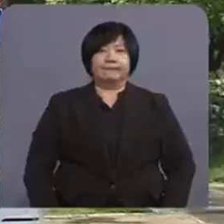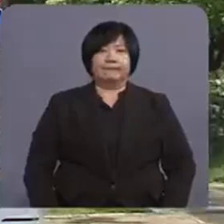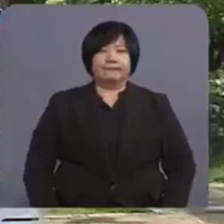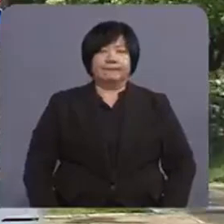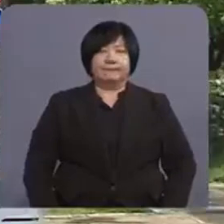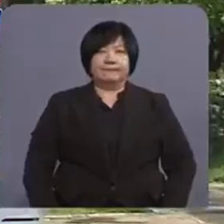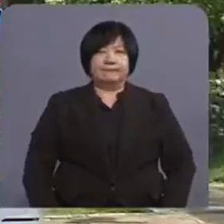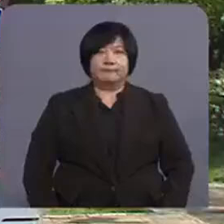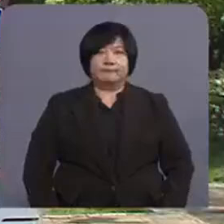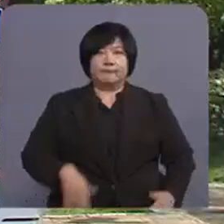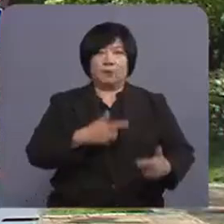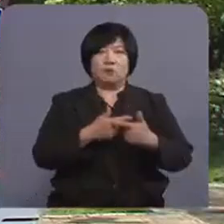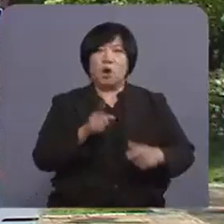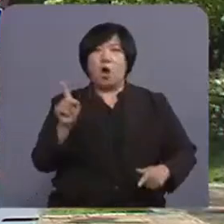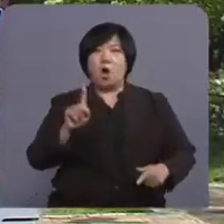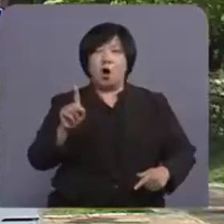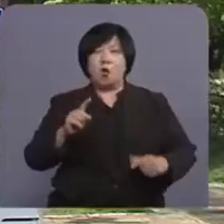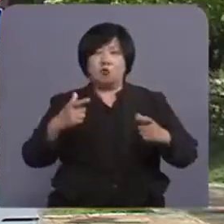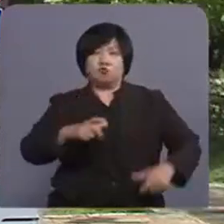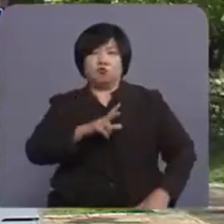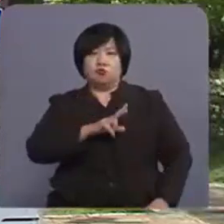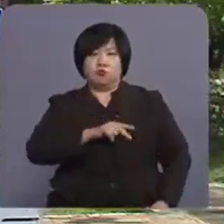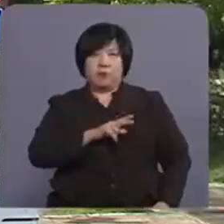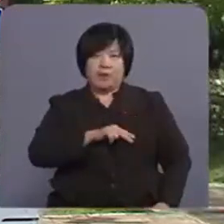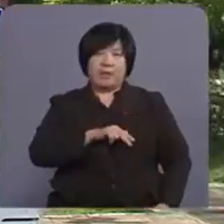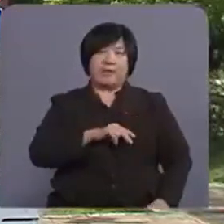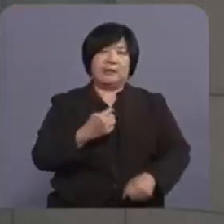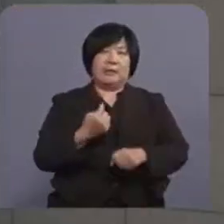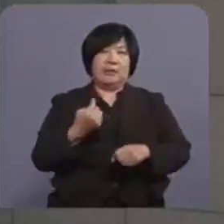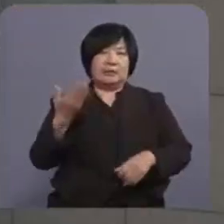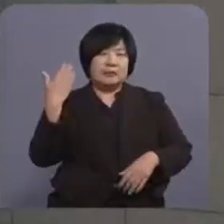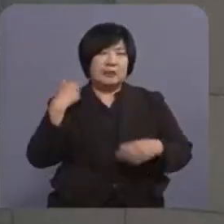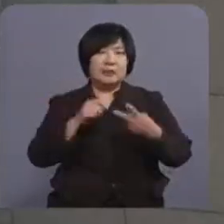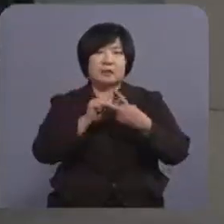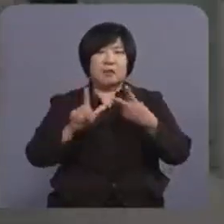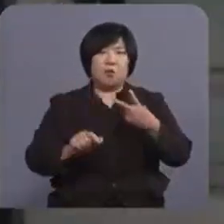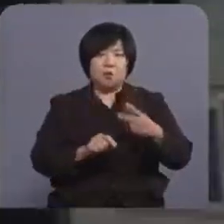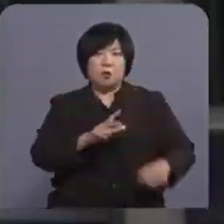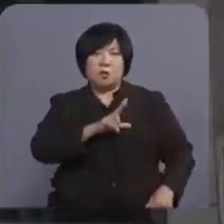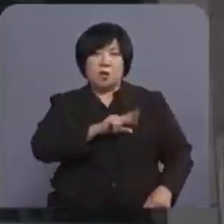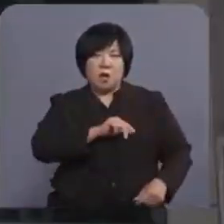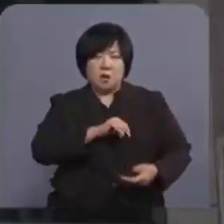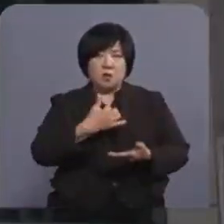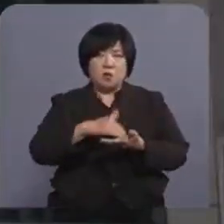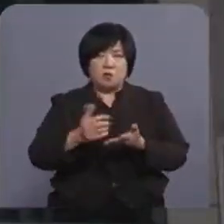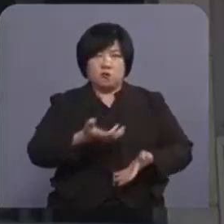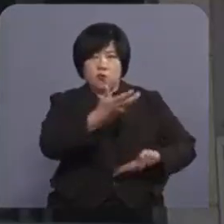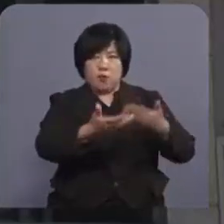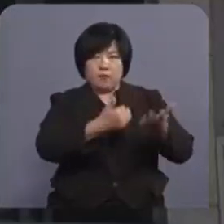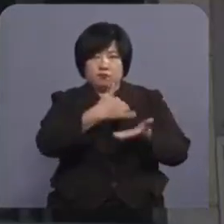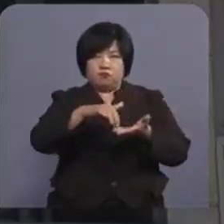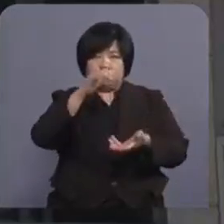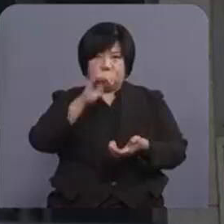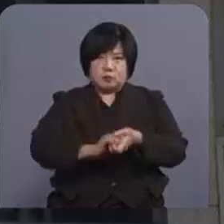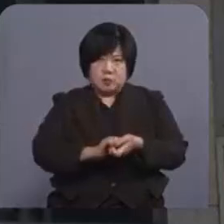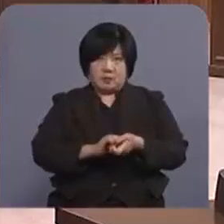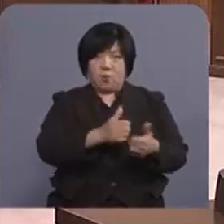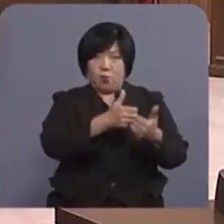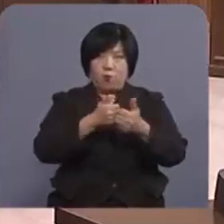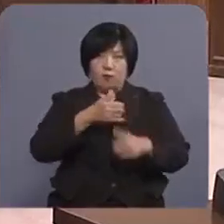기자입니다 부산해안 기초의회 지난해 2월 의원들의 조례 발수를 제한하자는 논의가